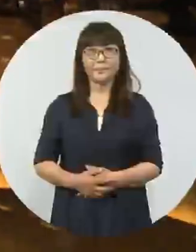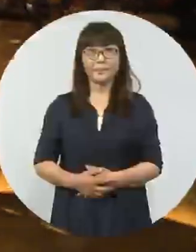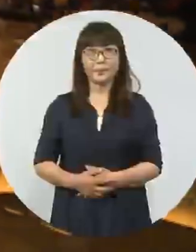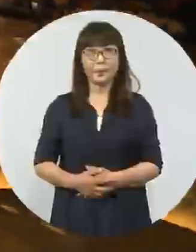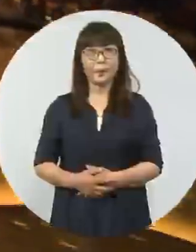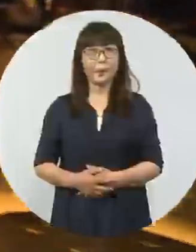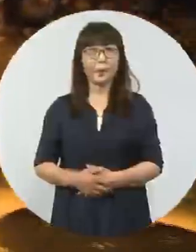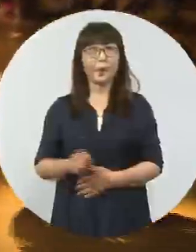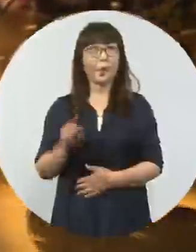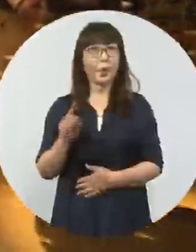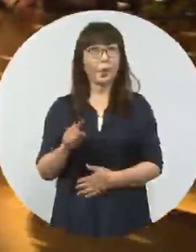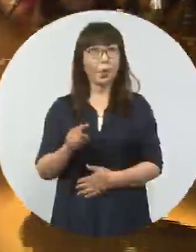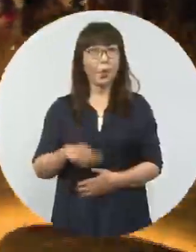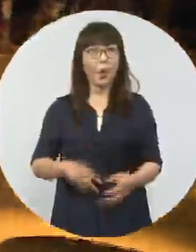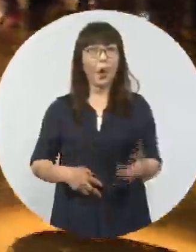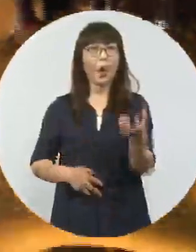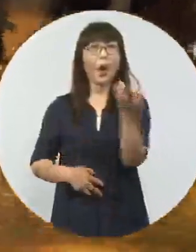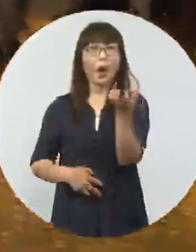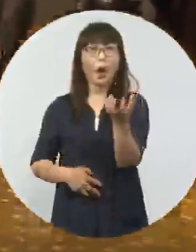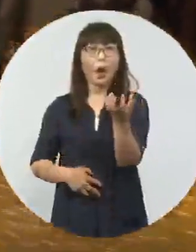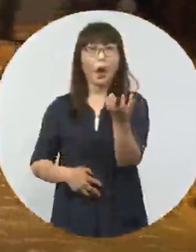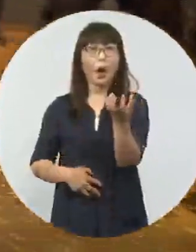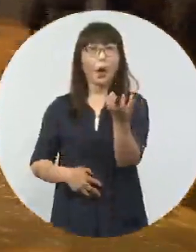ー。 これを回すことによって